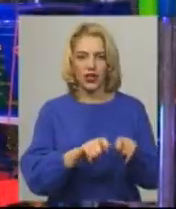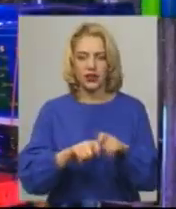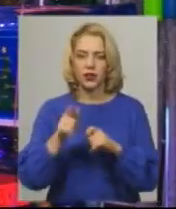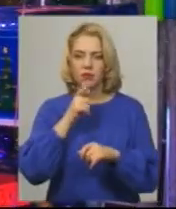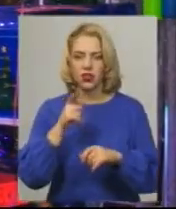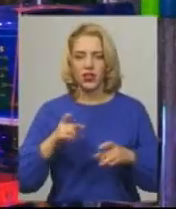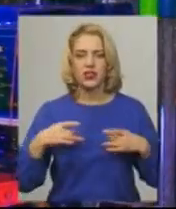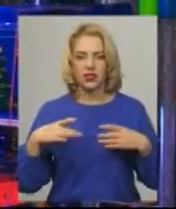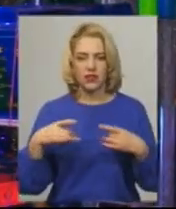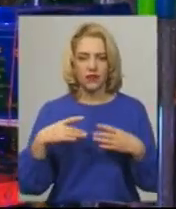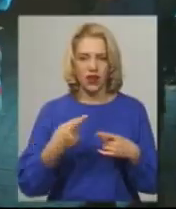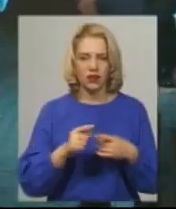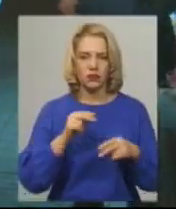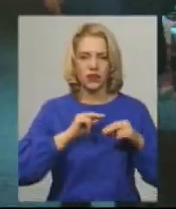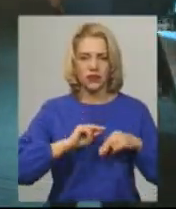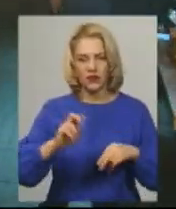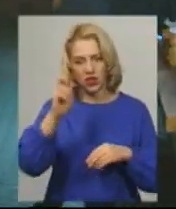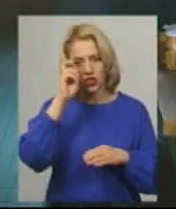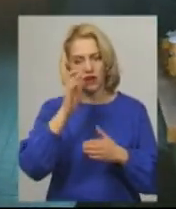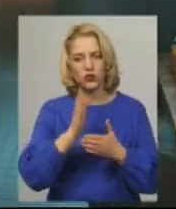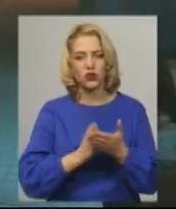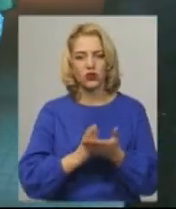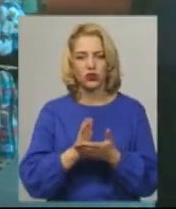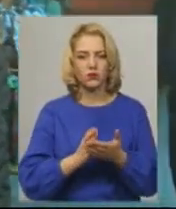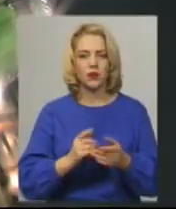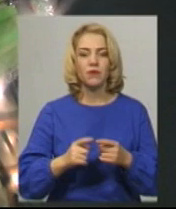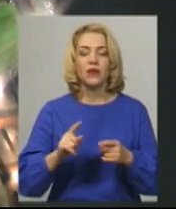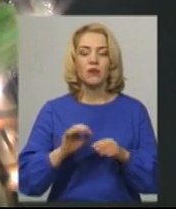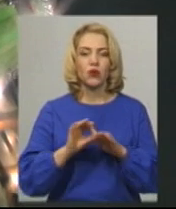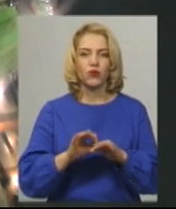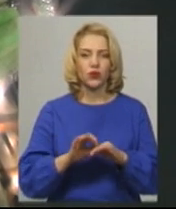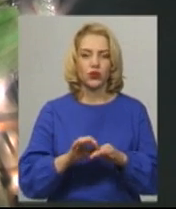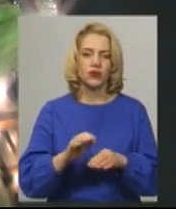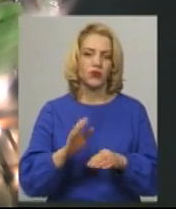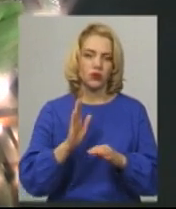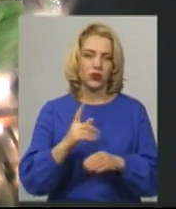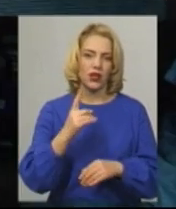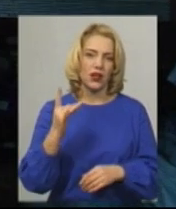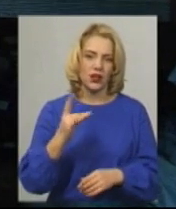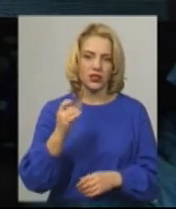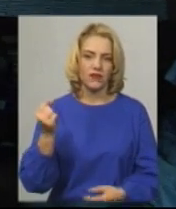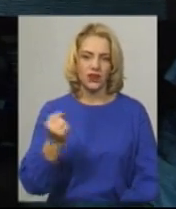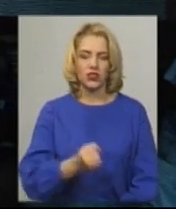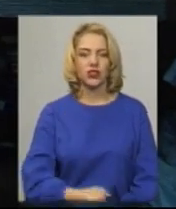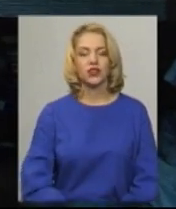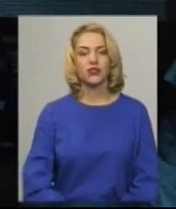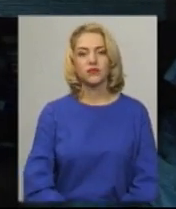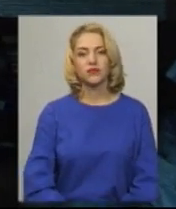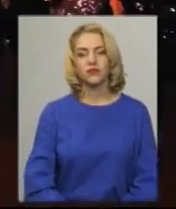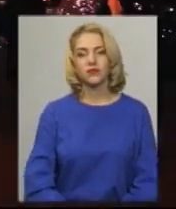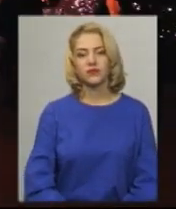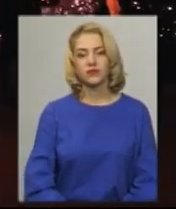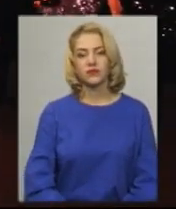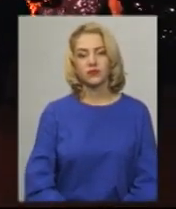різдвяних свят працівники Державної служби з надзвичайних ситуацій планують проводити раз на тиждень. Неляш Пулак, Юрій Чорний,